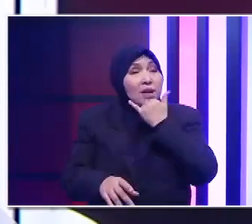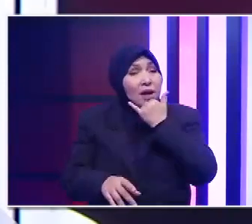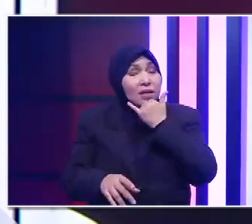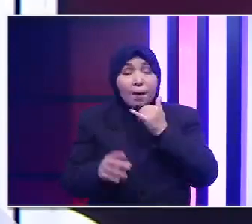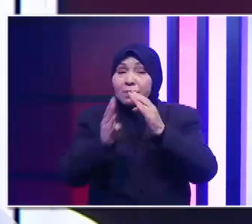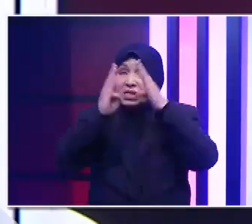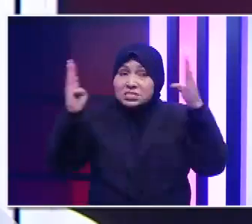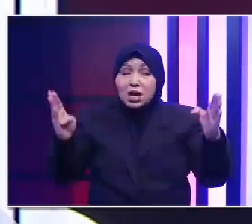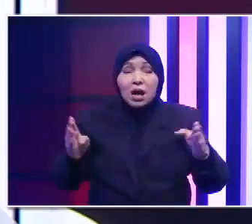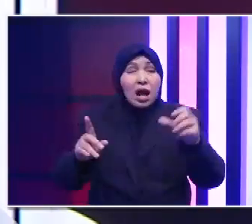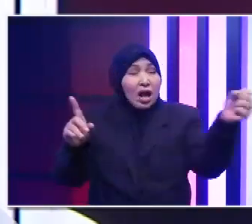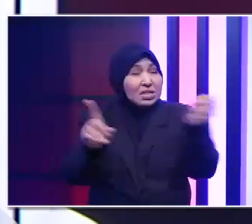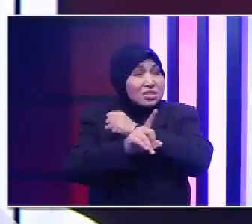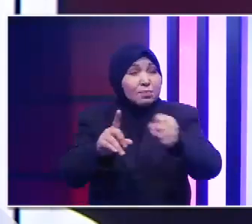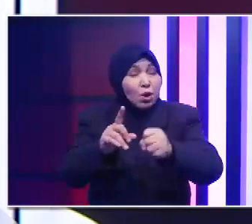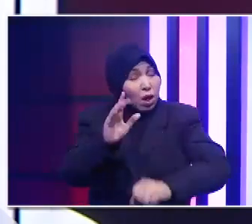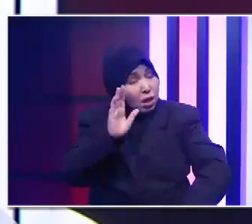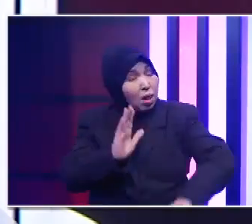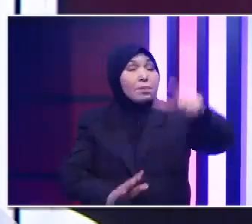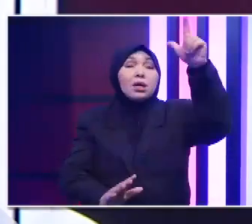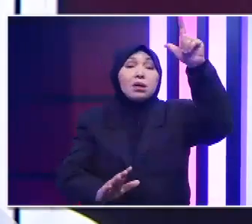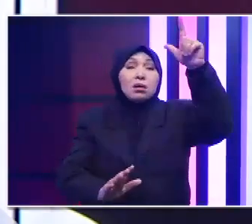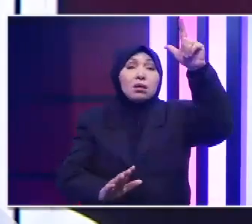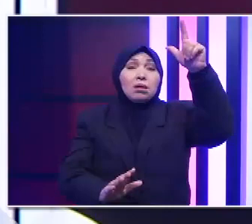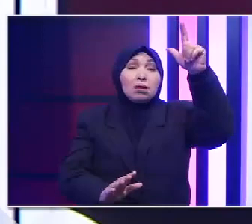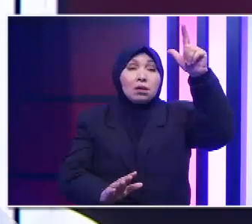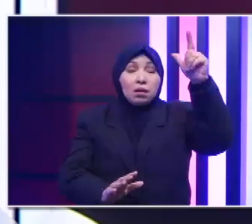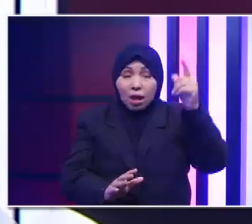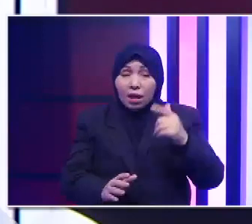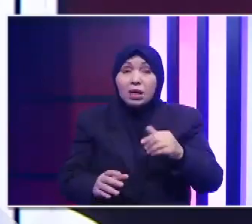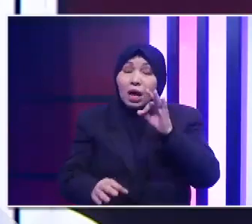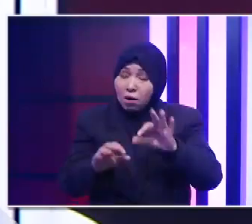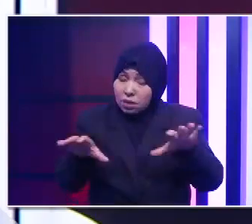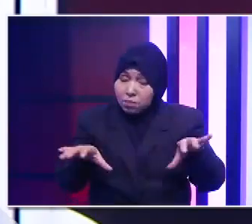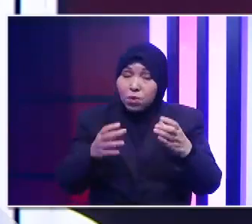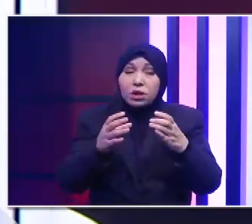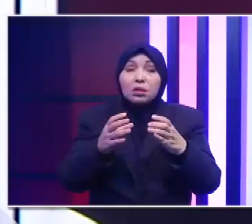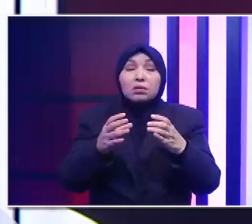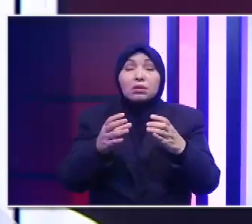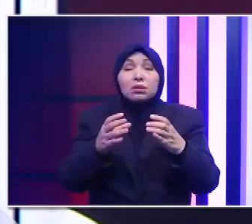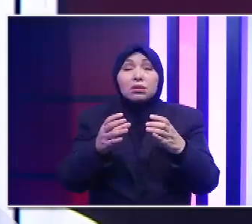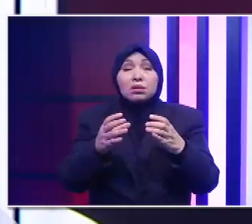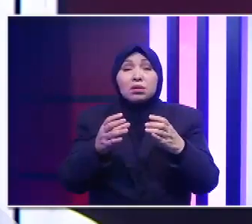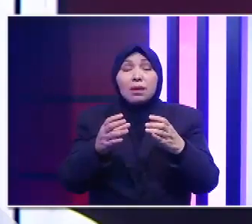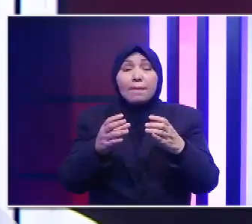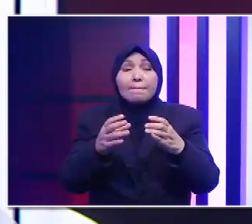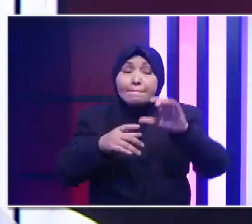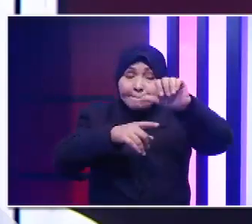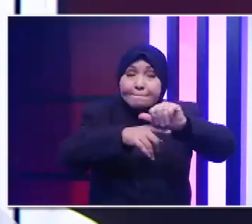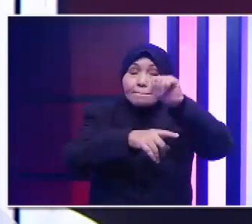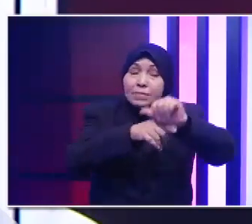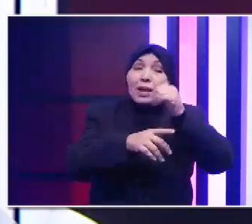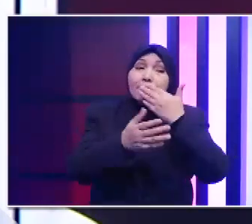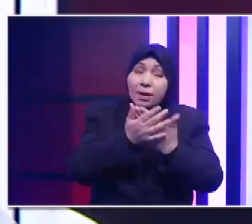kesalahan yang besar azad adalah lebih Hai Ken ada topologi melakukan eh amal